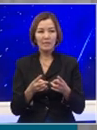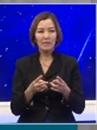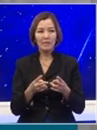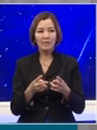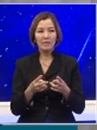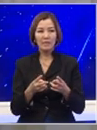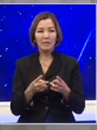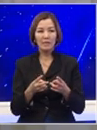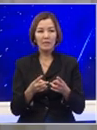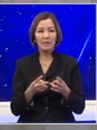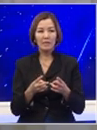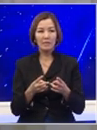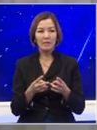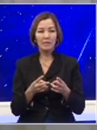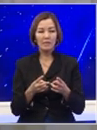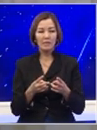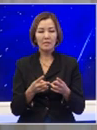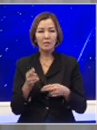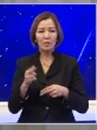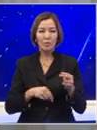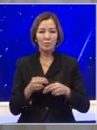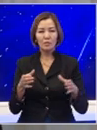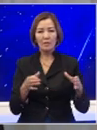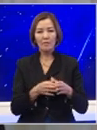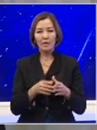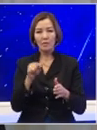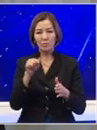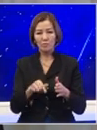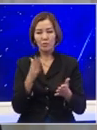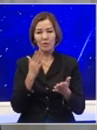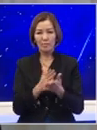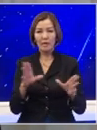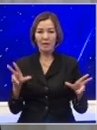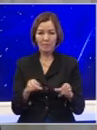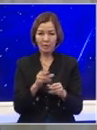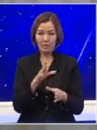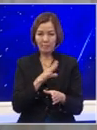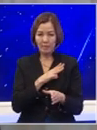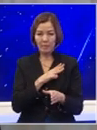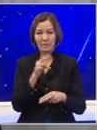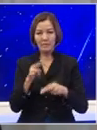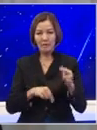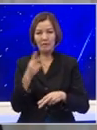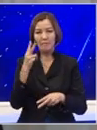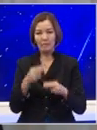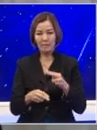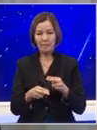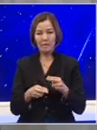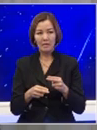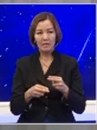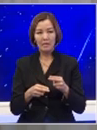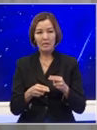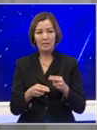мына неміз подрядчиміз осында уәдесін беріп отыр. Осы срогымен бітіреді. Одан кейін жаңа айтып отырмын